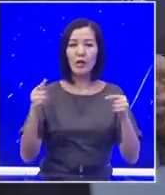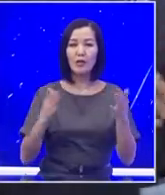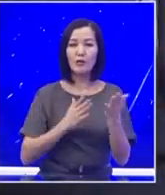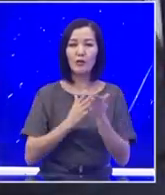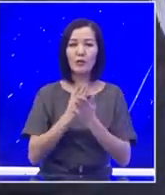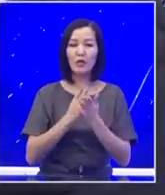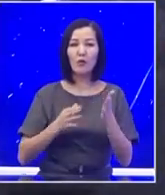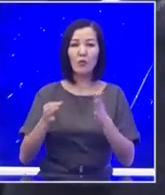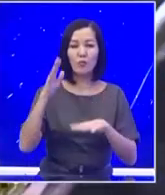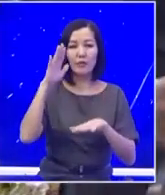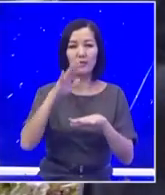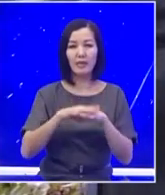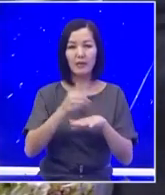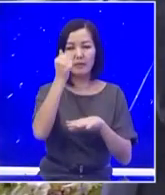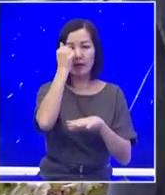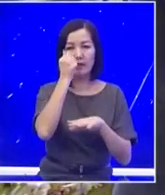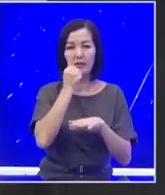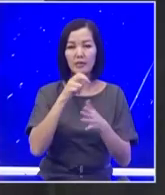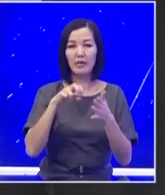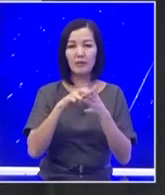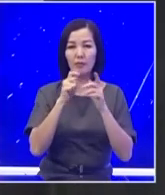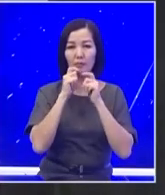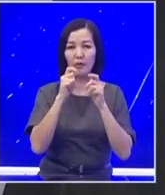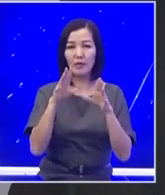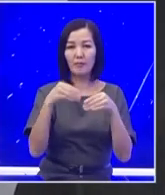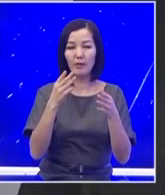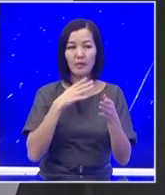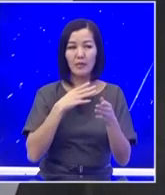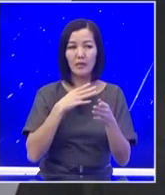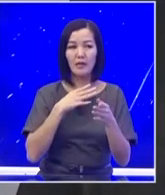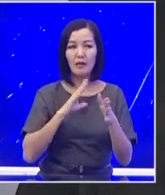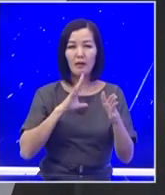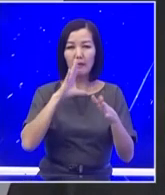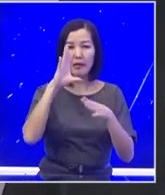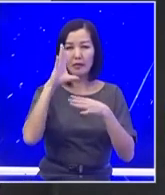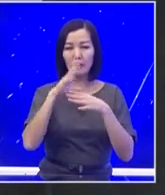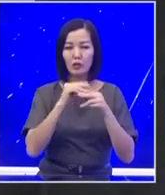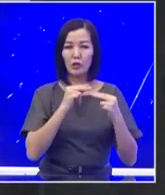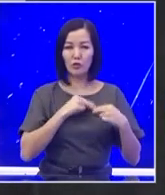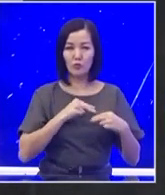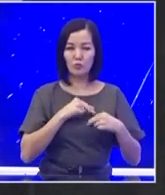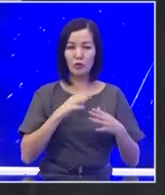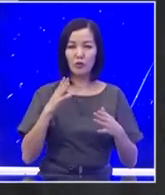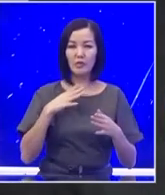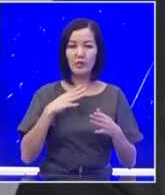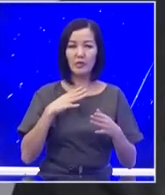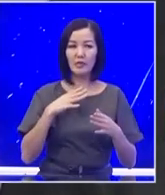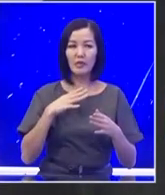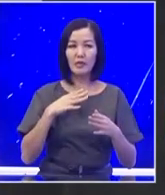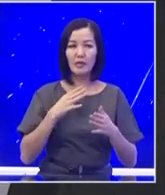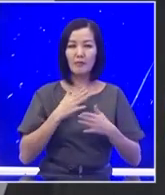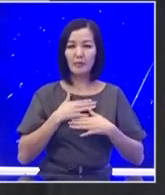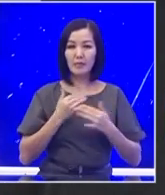өкілдері облыс әкімінің алғыс хатын иеленді. Күндіз түні біз ыстық суық жұмысымыз дейлі, осында шақырғандарыңызға мыңда бір